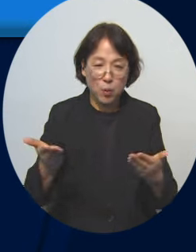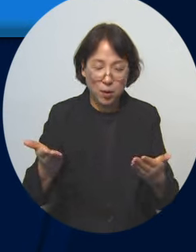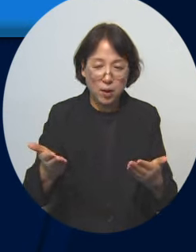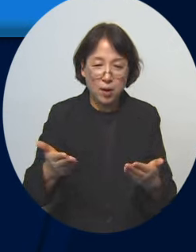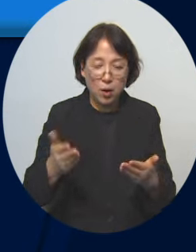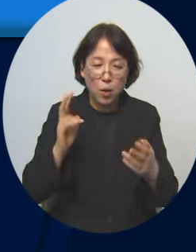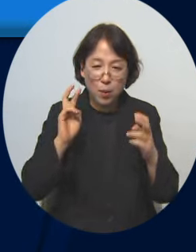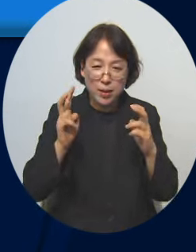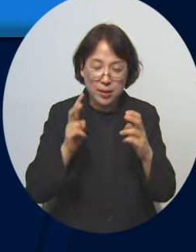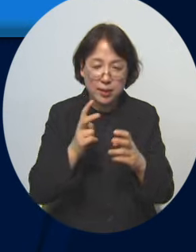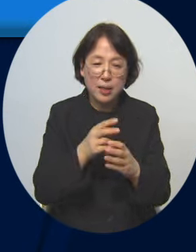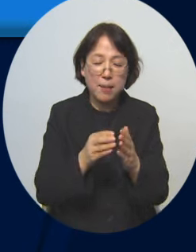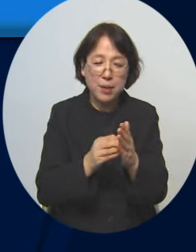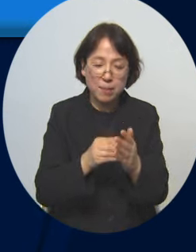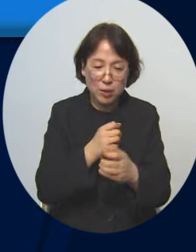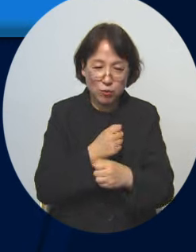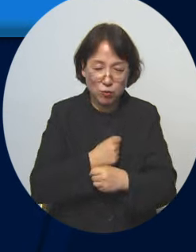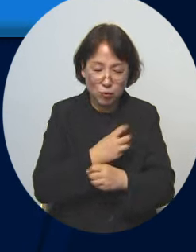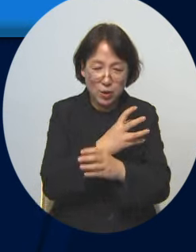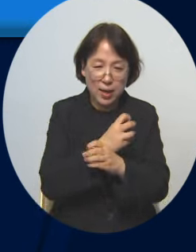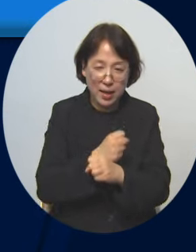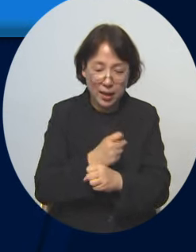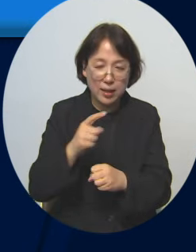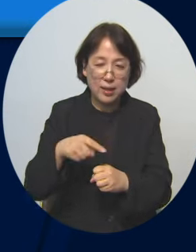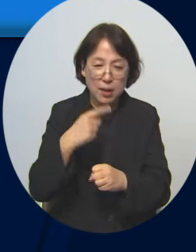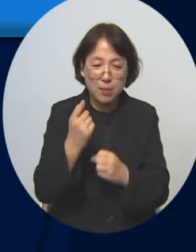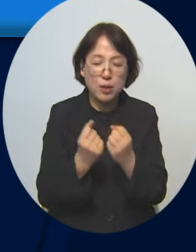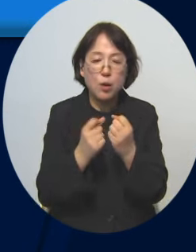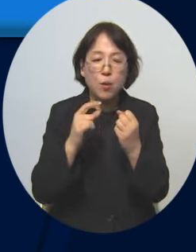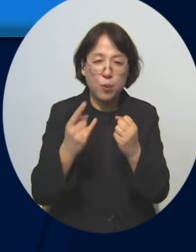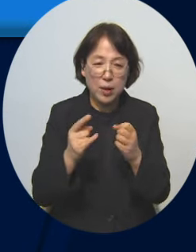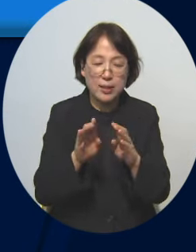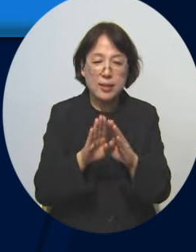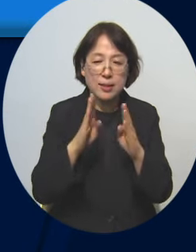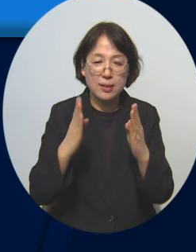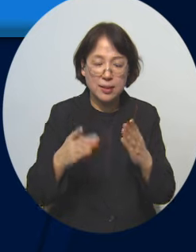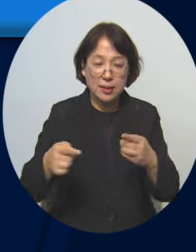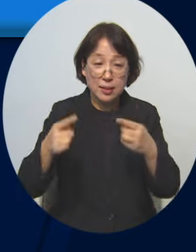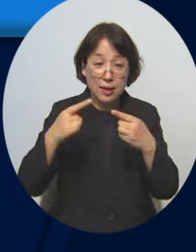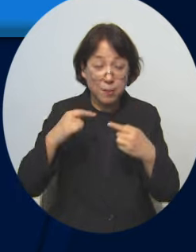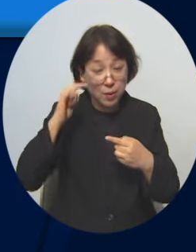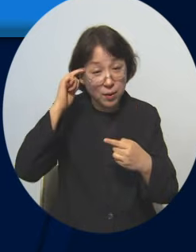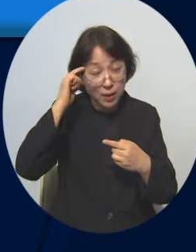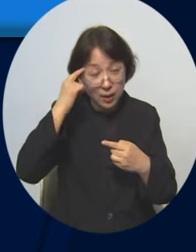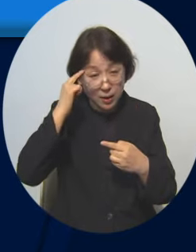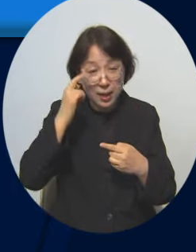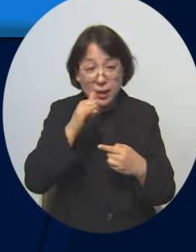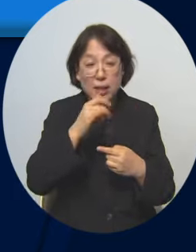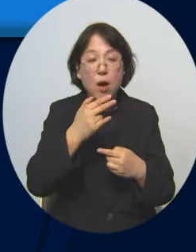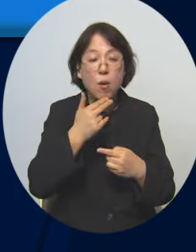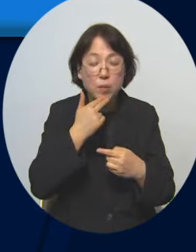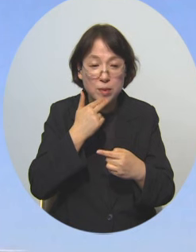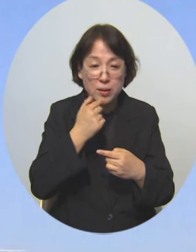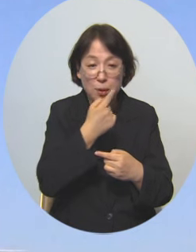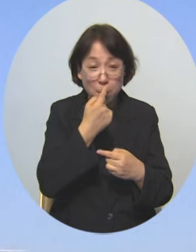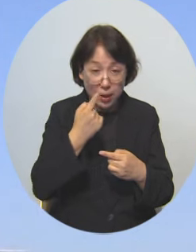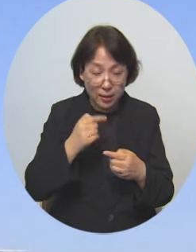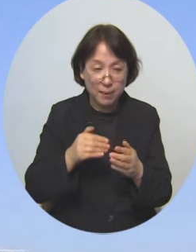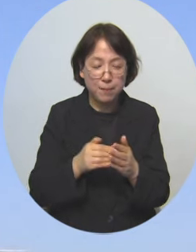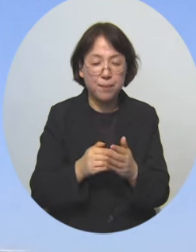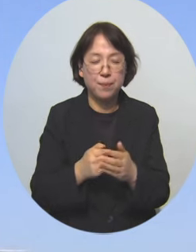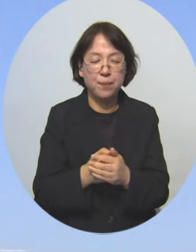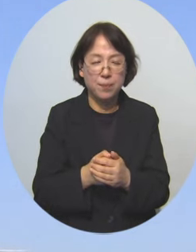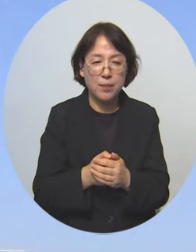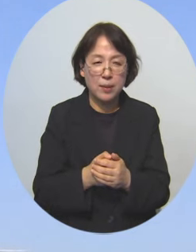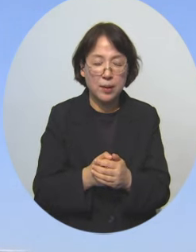기업들과 비밀 준수 계약을 체결하고 사업 설명회 등을 실시해 참여 의향을 가리는 방식으로 진행됩니다.